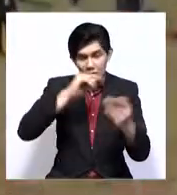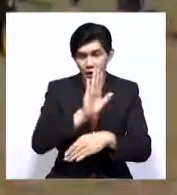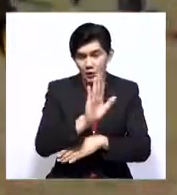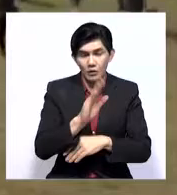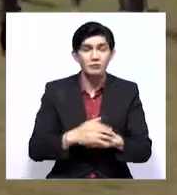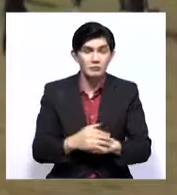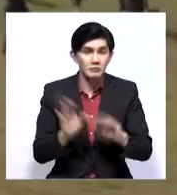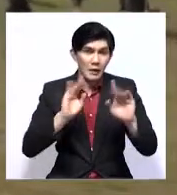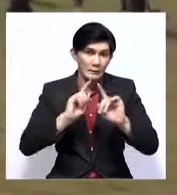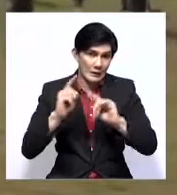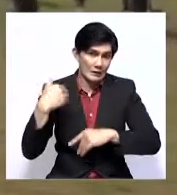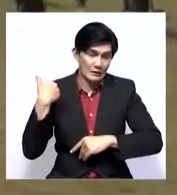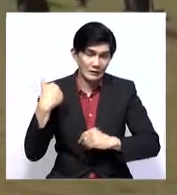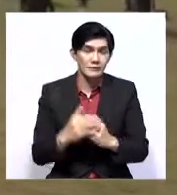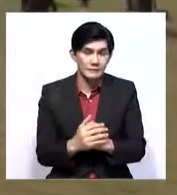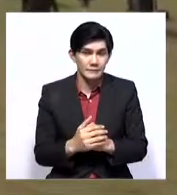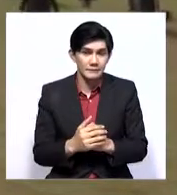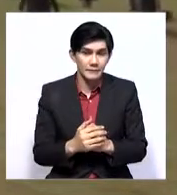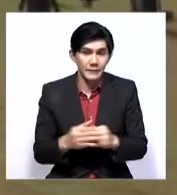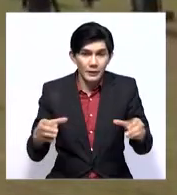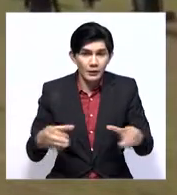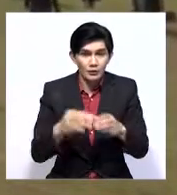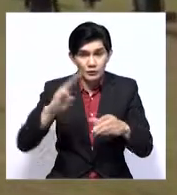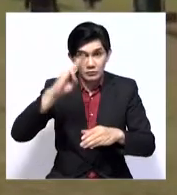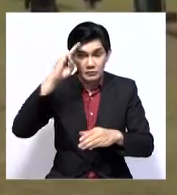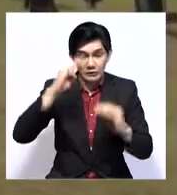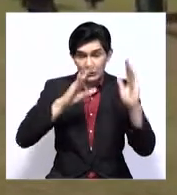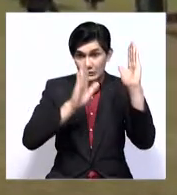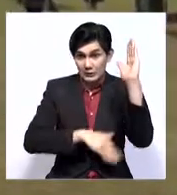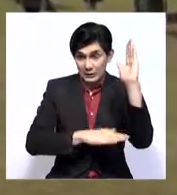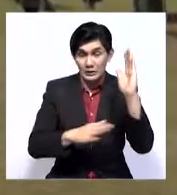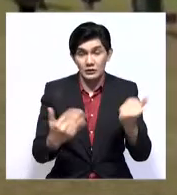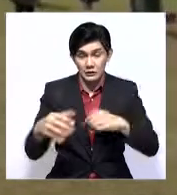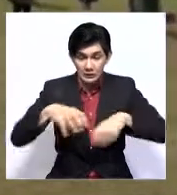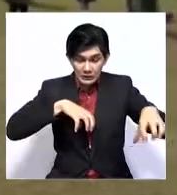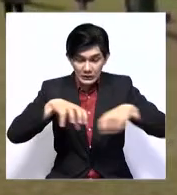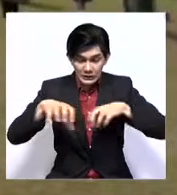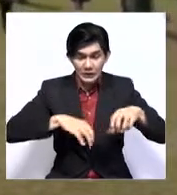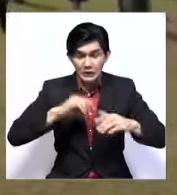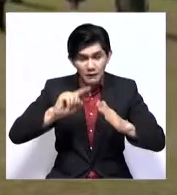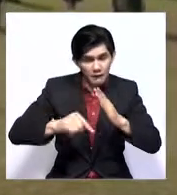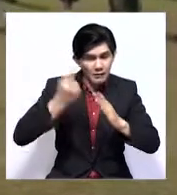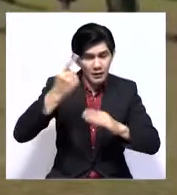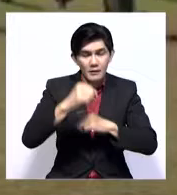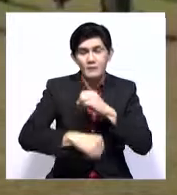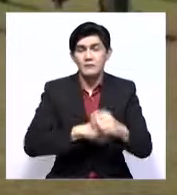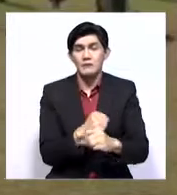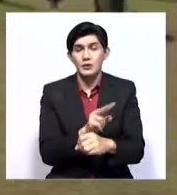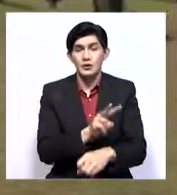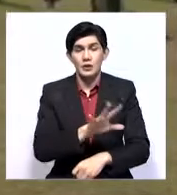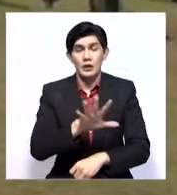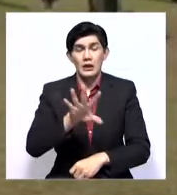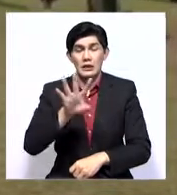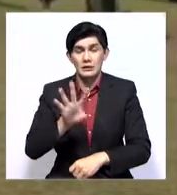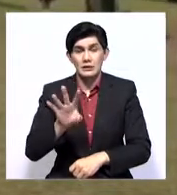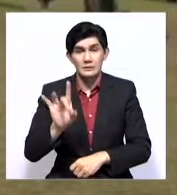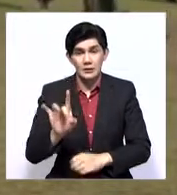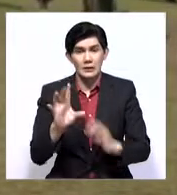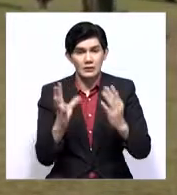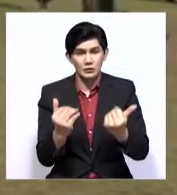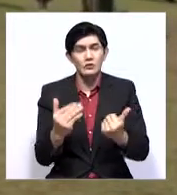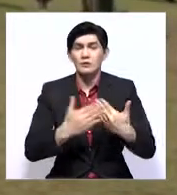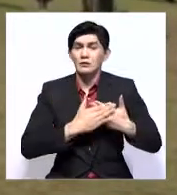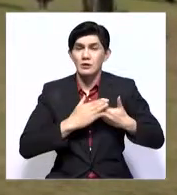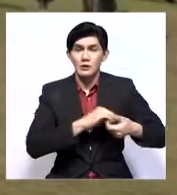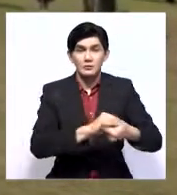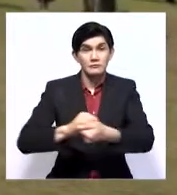บบ งานชุมนุมลูกเสือจังหวัดชายแดนภาคใต้จัดขึ้นเป็นครั้งแรกเมื่อปี2548ด้วยความ